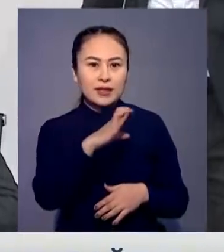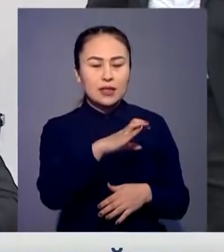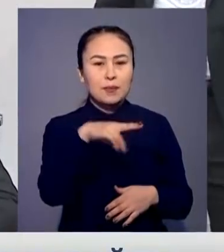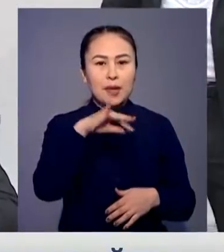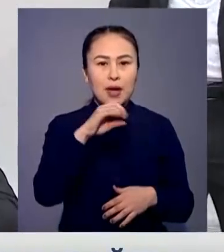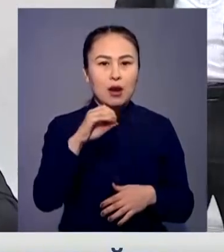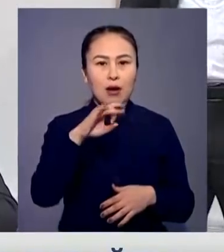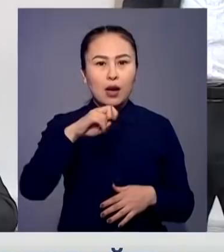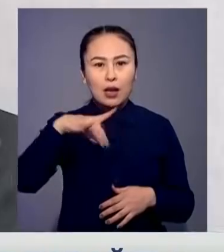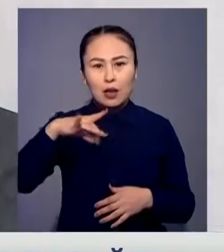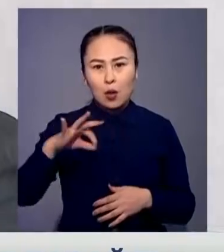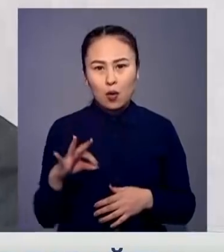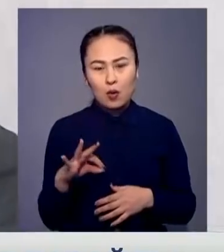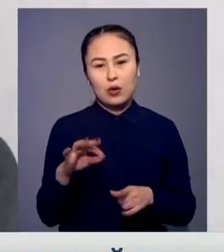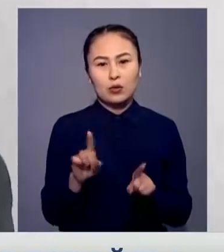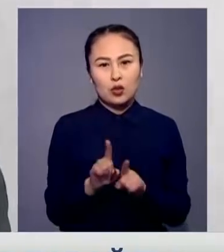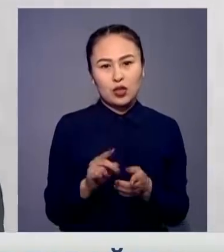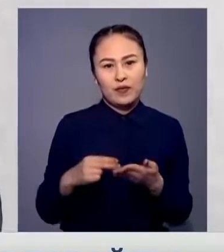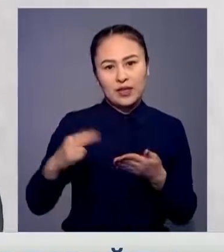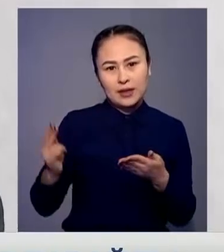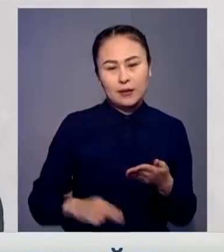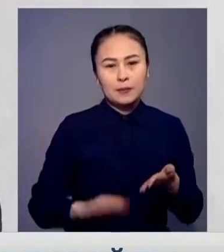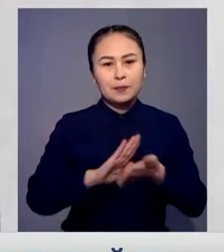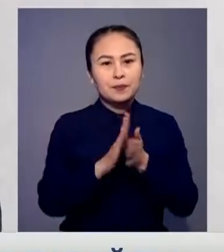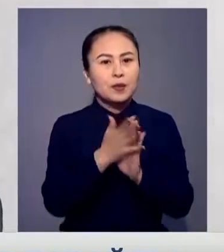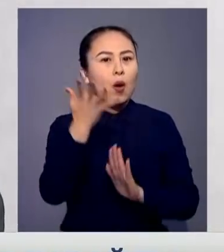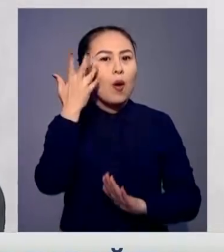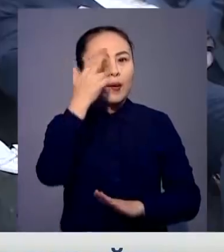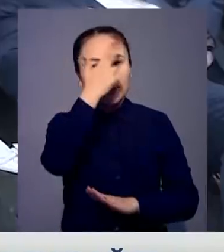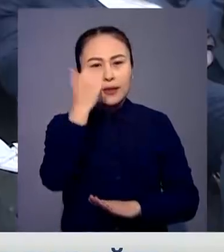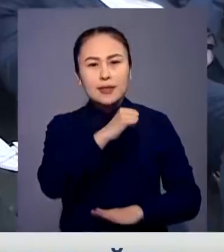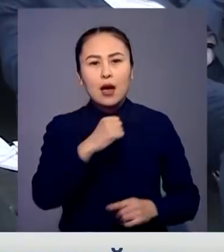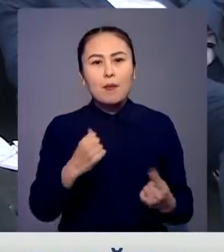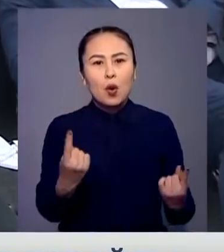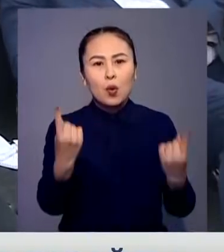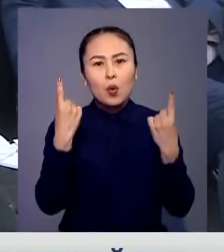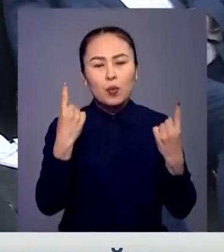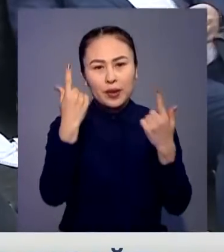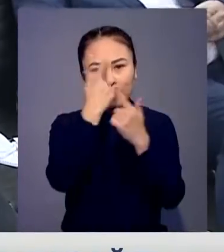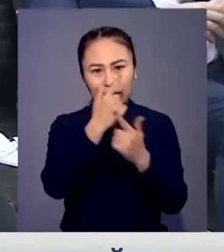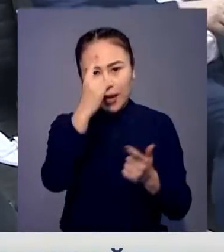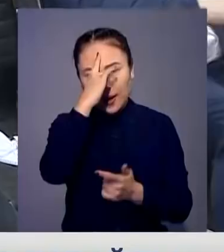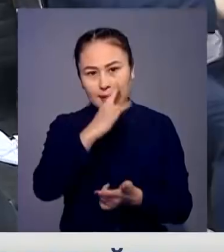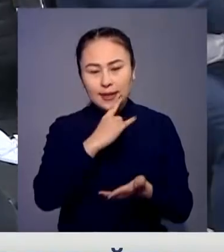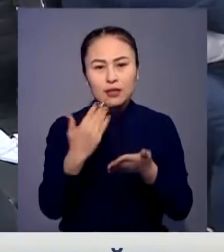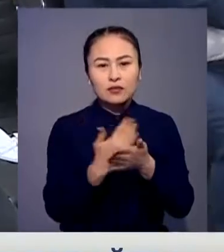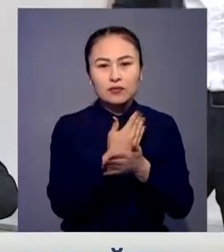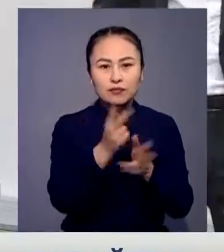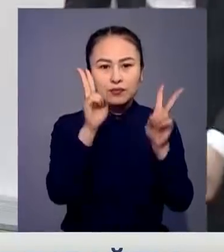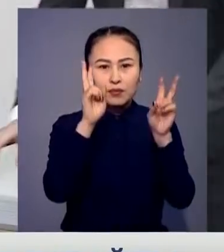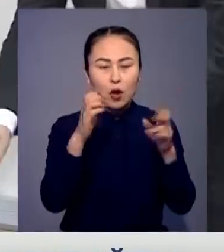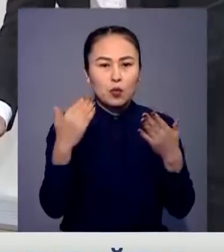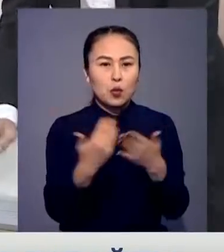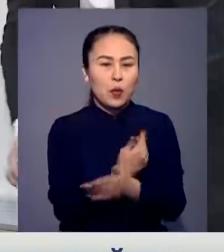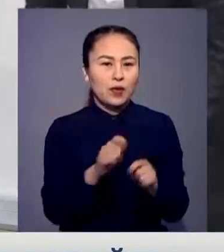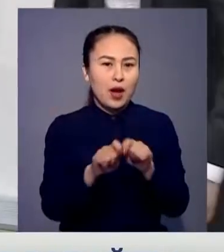қойды. Келісім аясында Италиядағы ең ірі ақпарат агенттігінде Қазақстан жаңалықтары деген айдар ашылады. Апеннин түбегінің тұрғындары